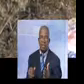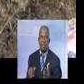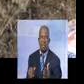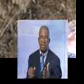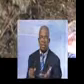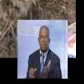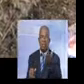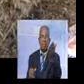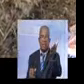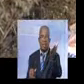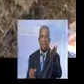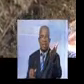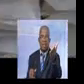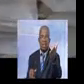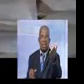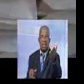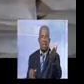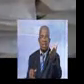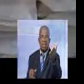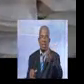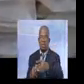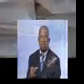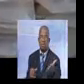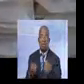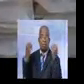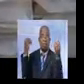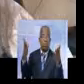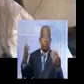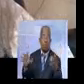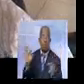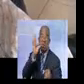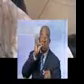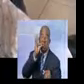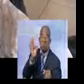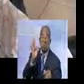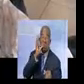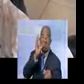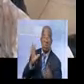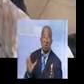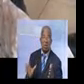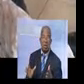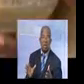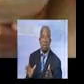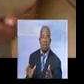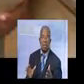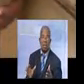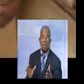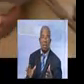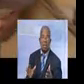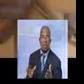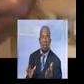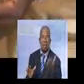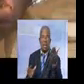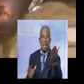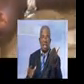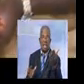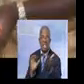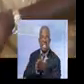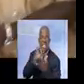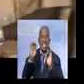douanes de Fekese-Dougou vient d'intercepter 34 plaquettes de cannabis, soit 60 kg. Ce produit dangereux